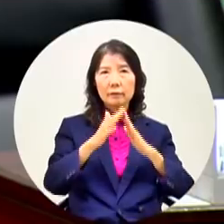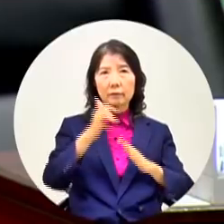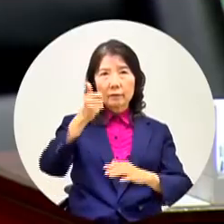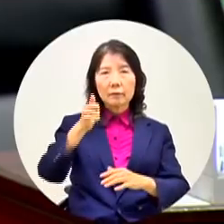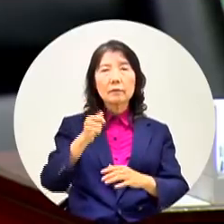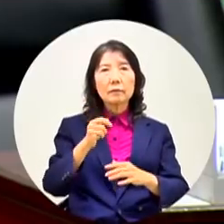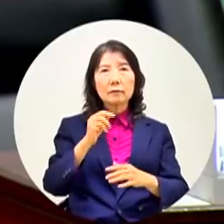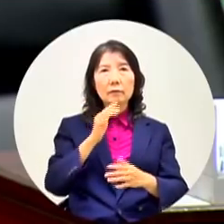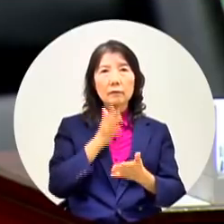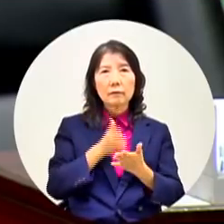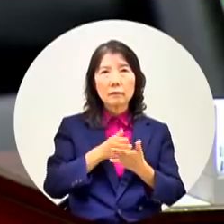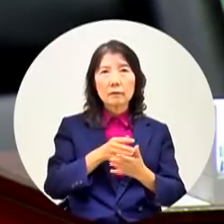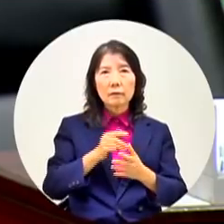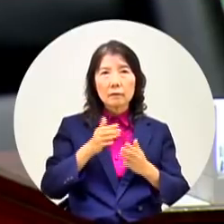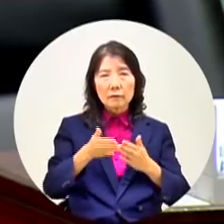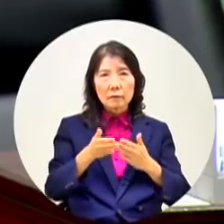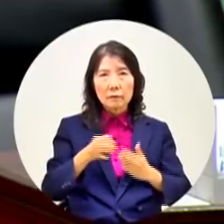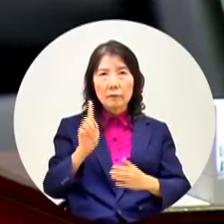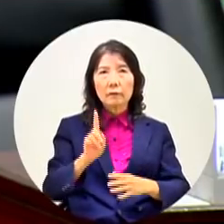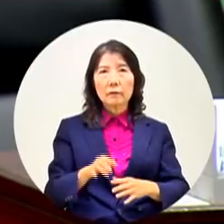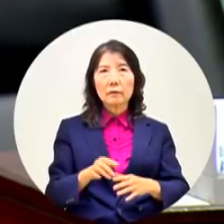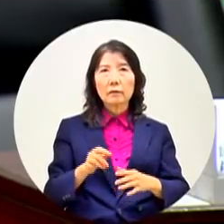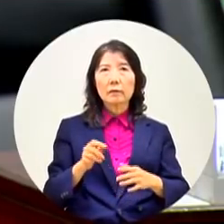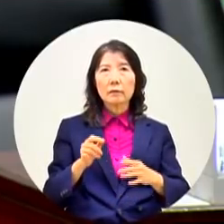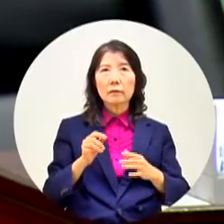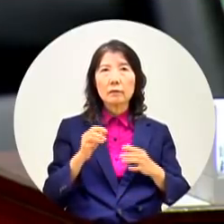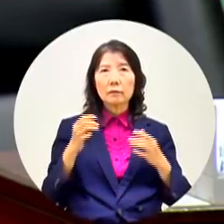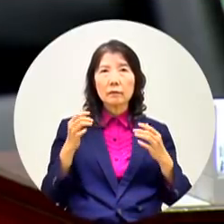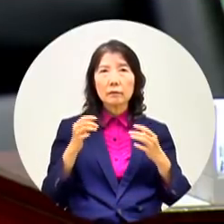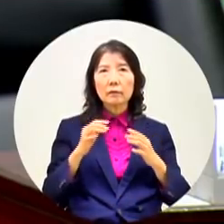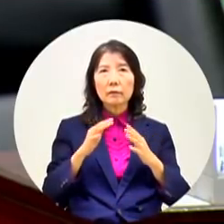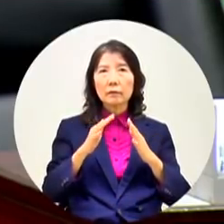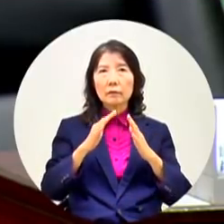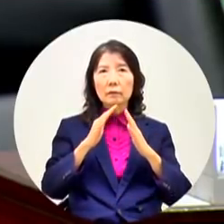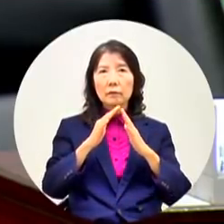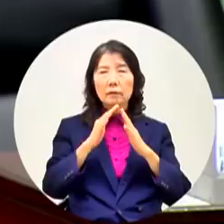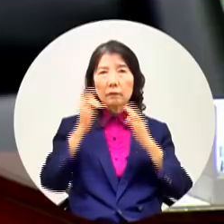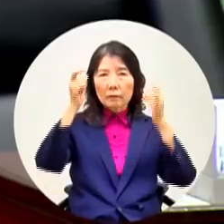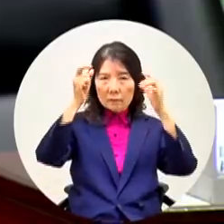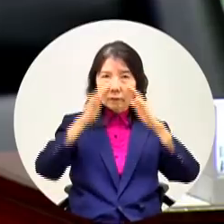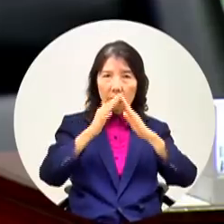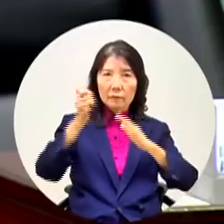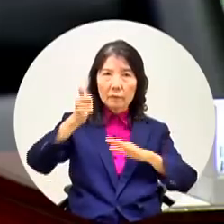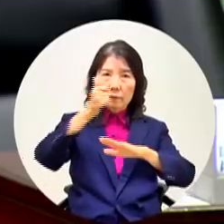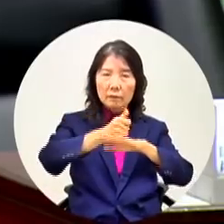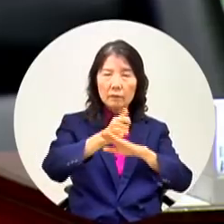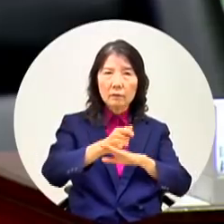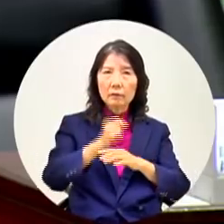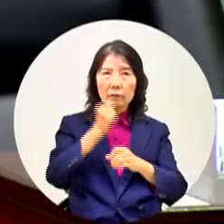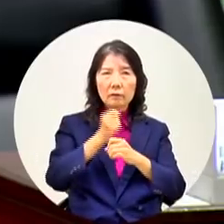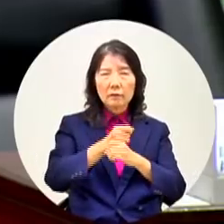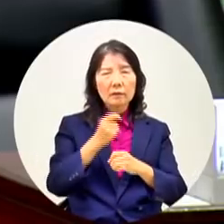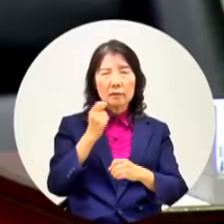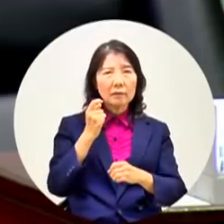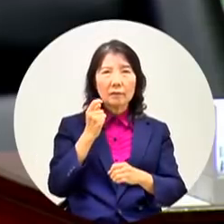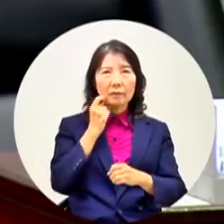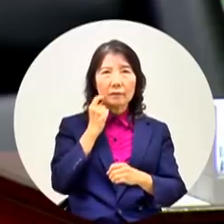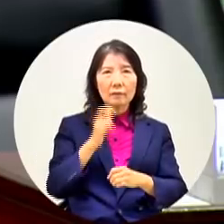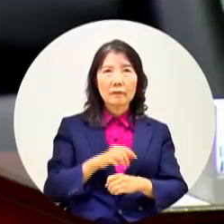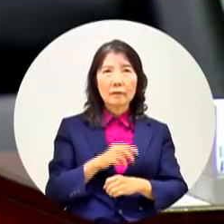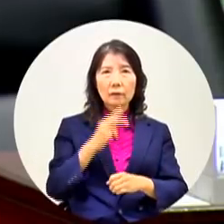点。咱要担任咱的高雄市长，毋是一个遐简单的工课。啊，当然，我相